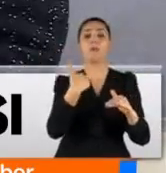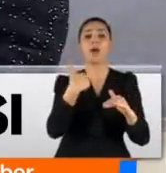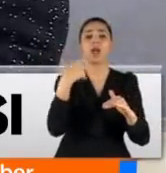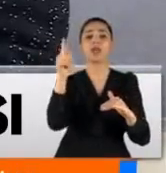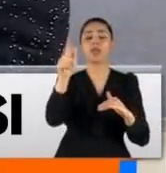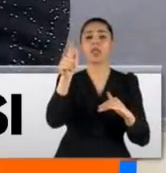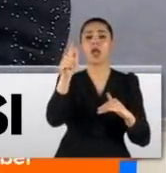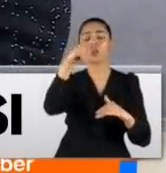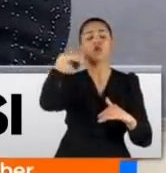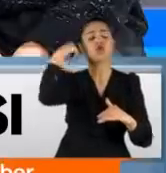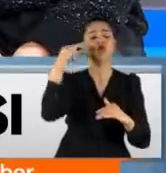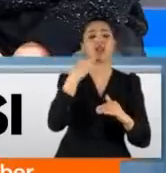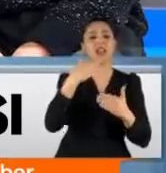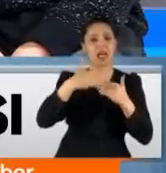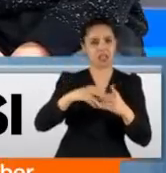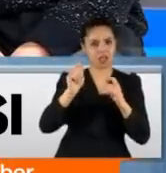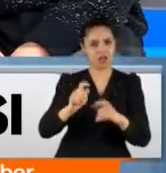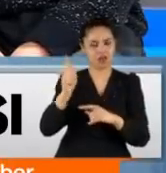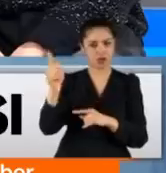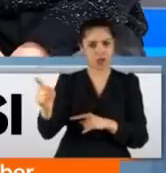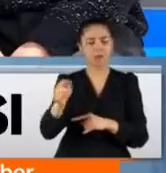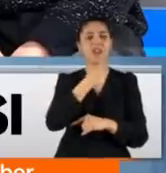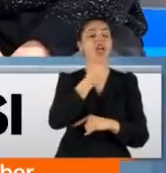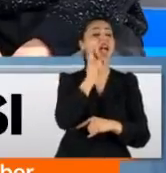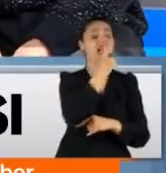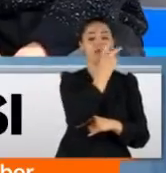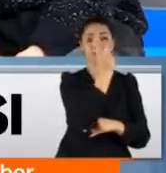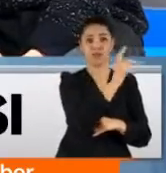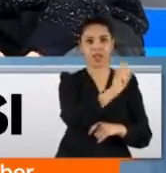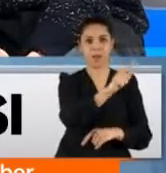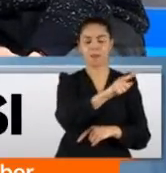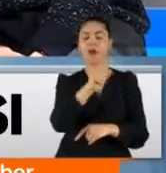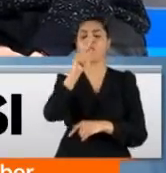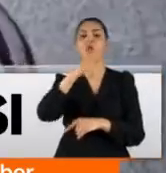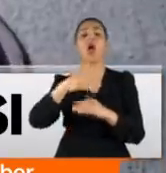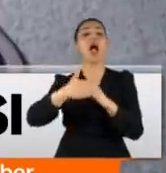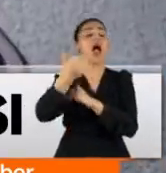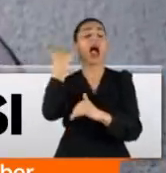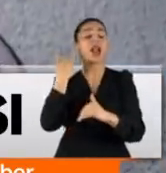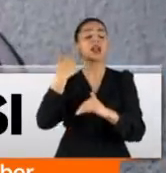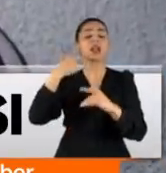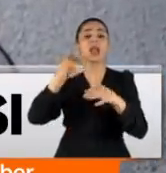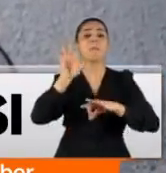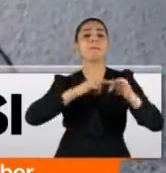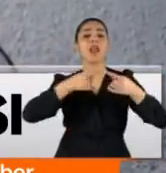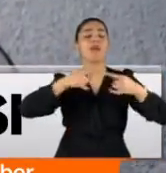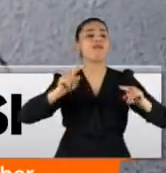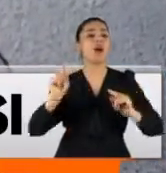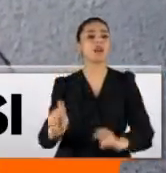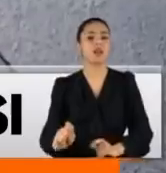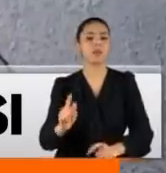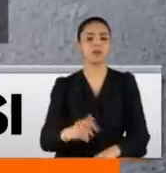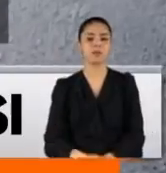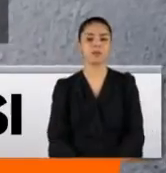Ardından Suriyeli bir kadınla tanıştırdı. Ama o tanışmanın ardında bambaşka bir plan vardı. Kardeşim Sevgi, işte İsa